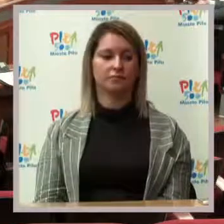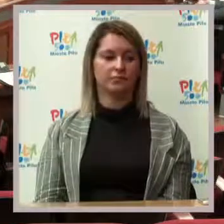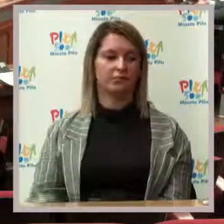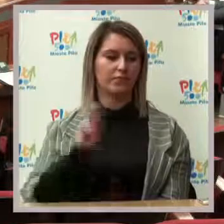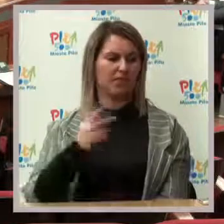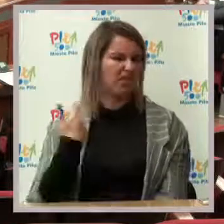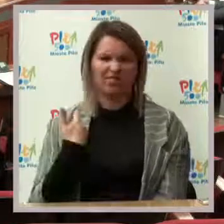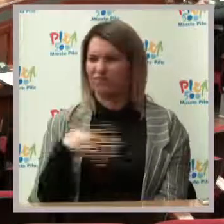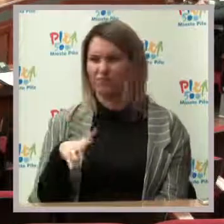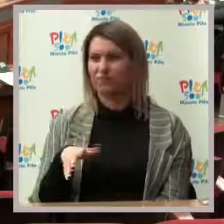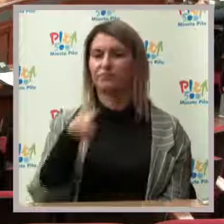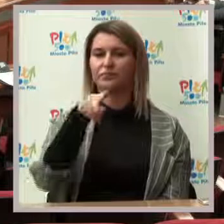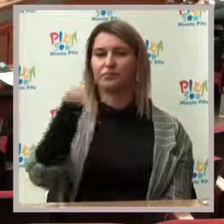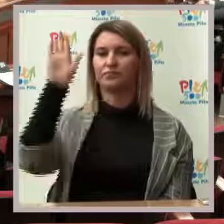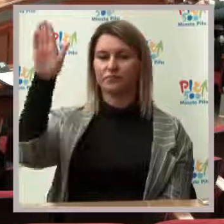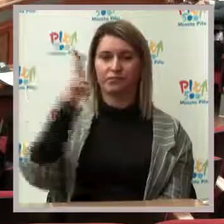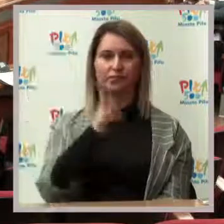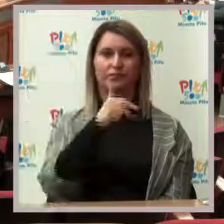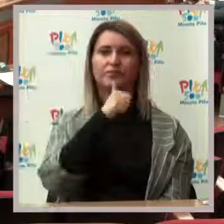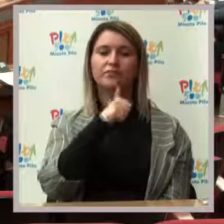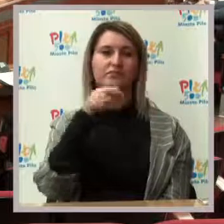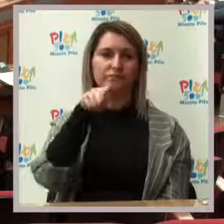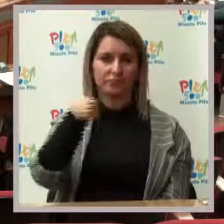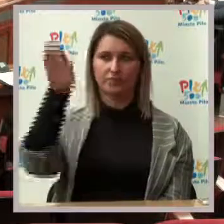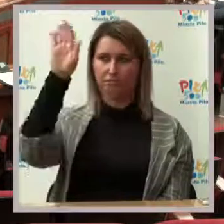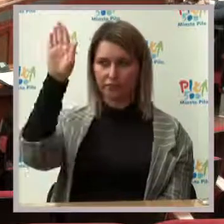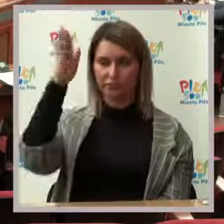Kto jest przeciw? Kto się wstrzymał od głosu?